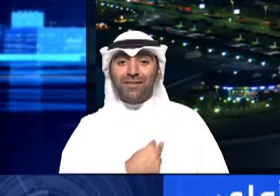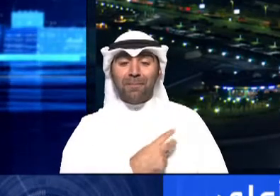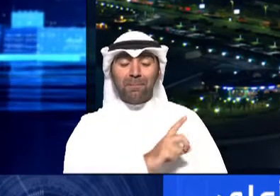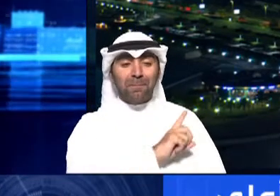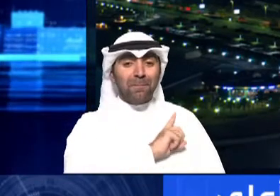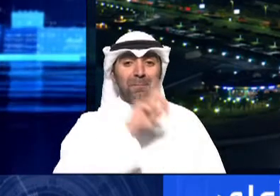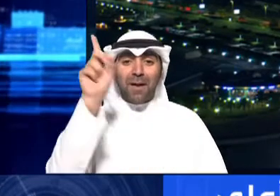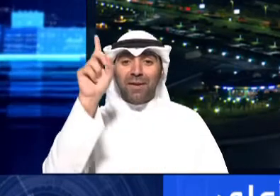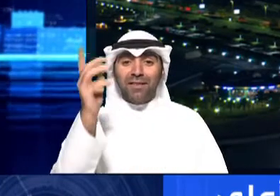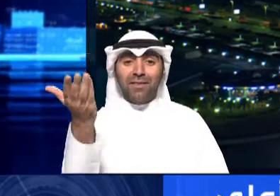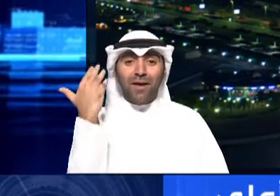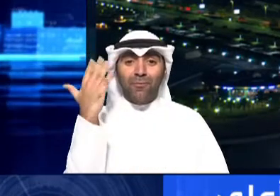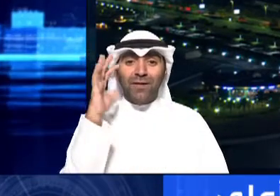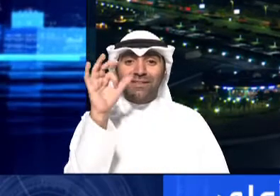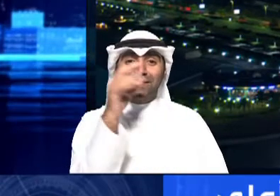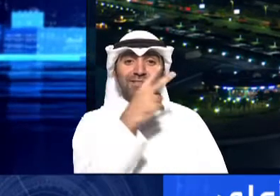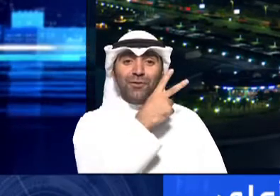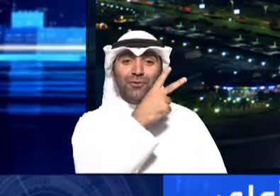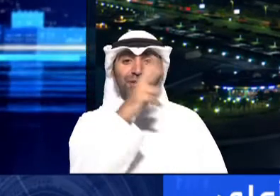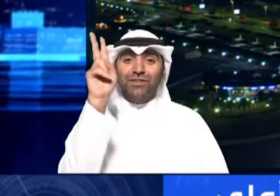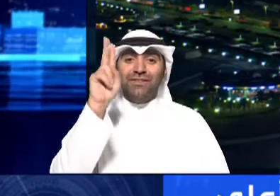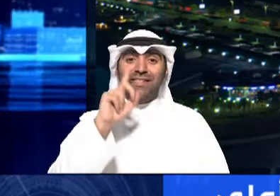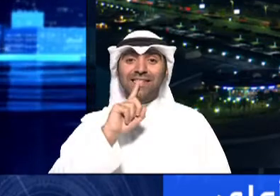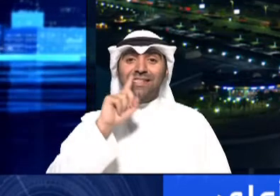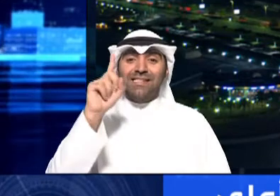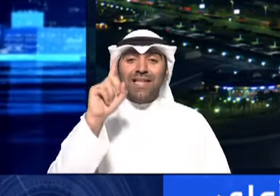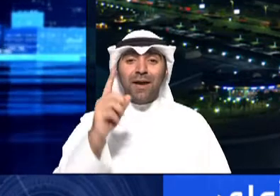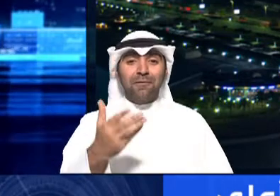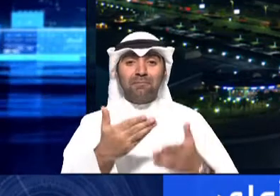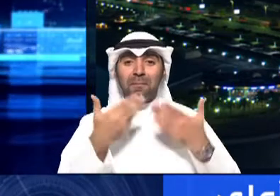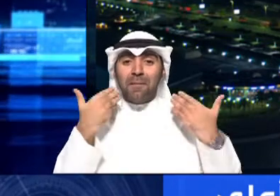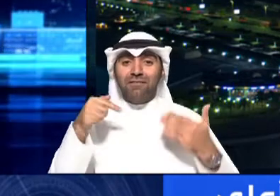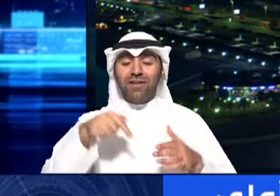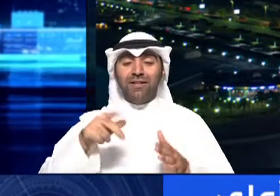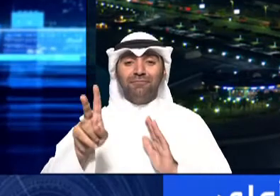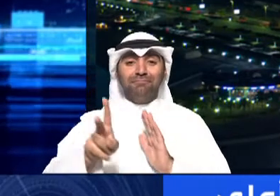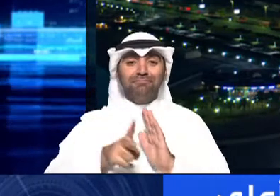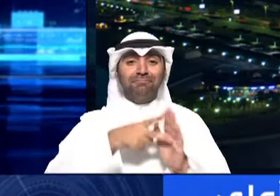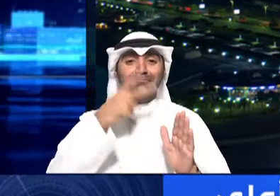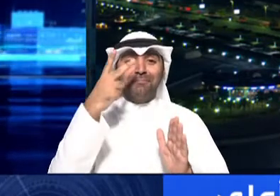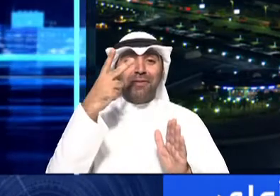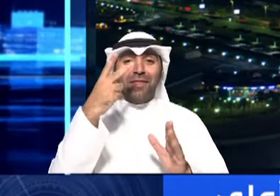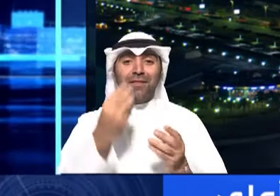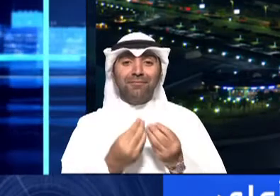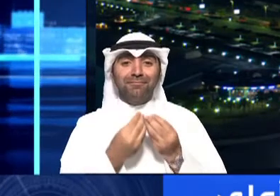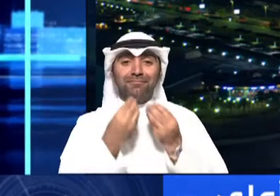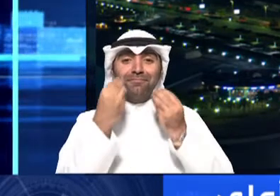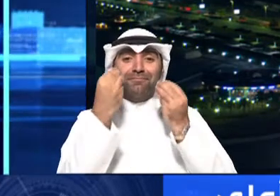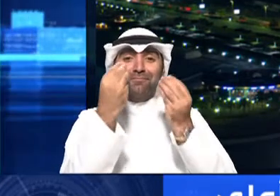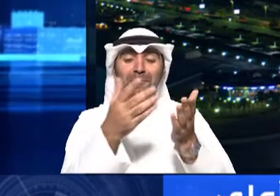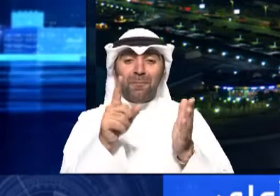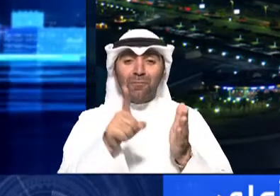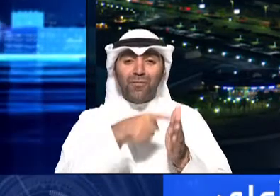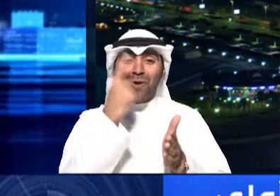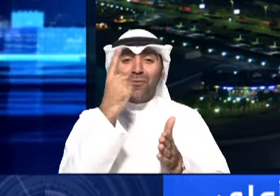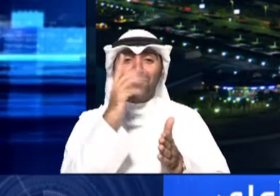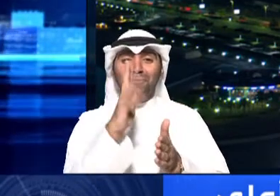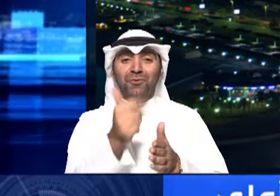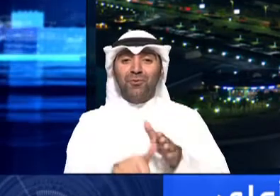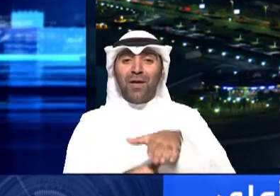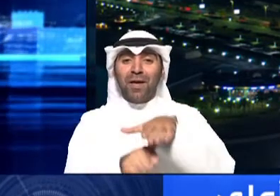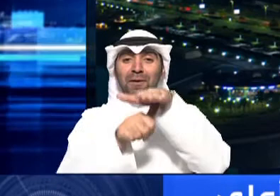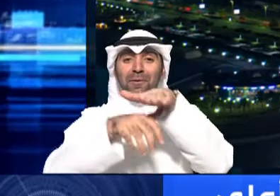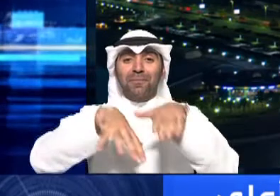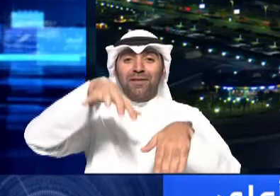29 سنة تقريباً، وعدد القادة العالميين اللي حصلوا على هذا الوسام يمكن 11 فقط.